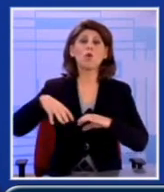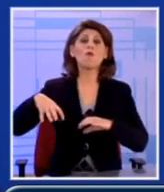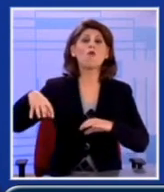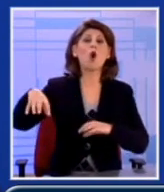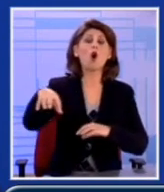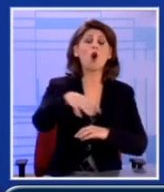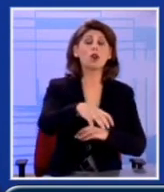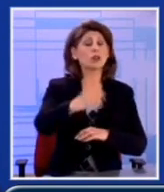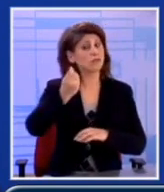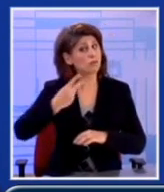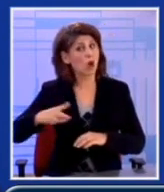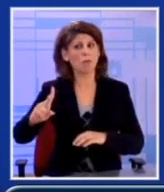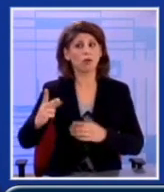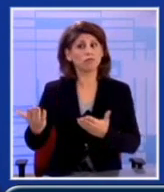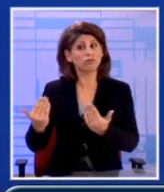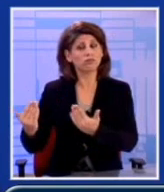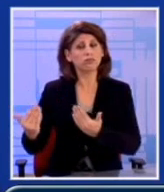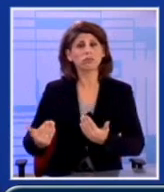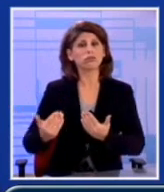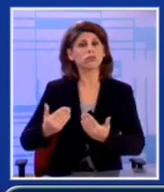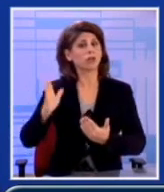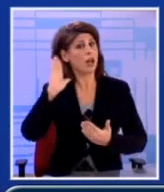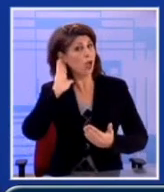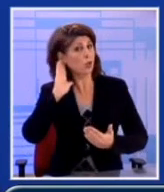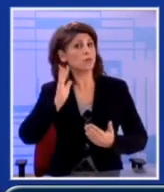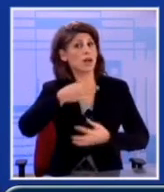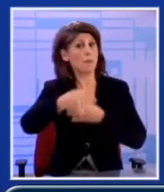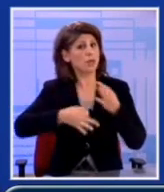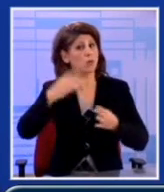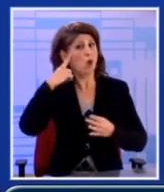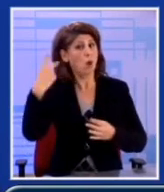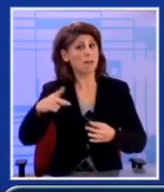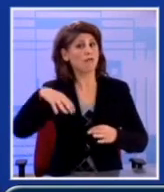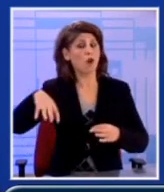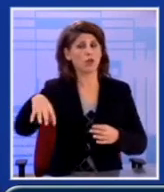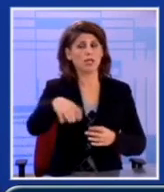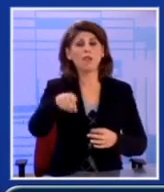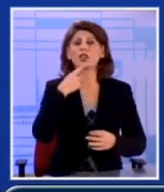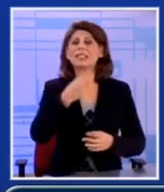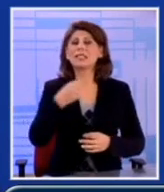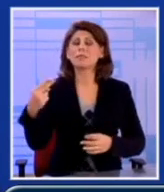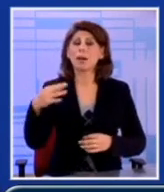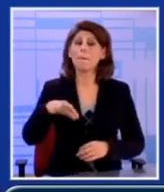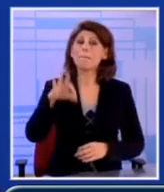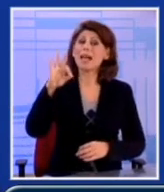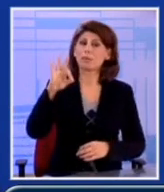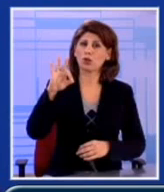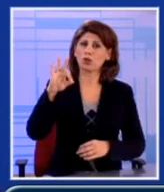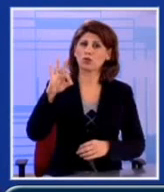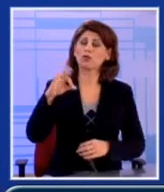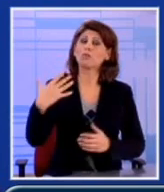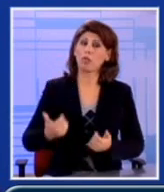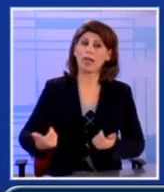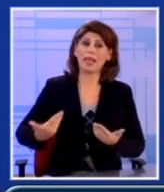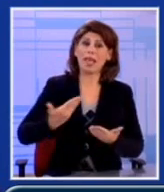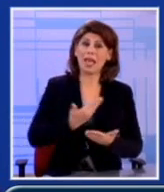ενισχύεται και να ενθαρρύνεται. Αυτό σημαίνει ότι στις περιπτώσεις που θα γίνονται